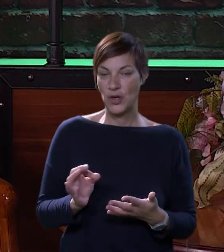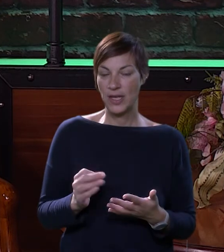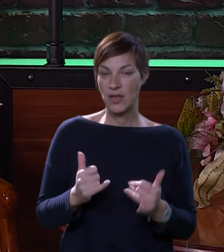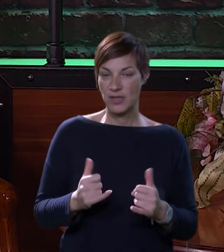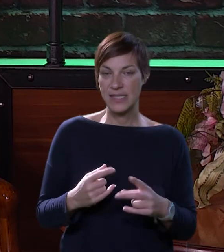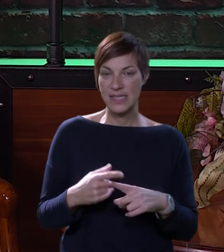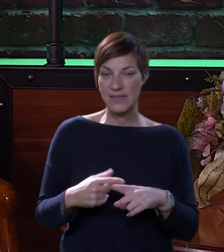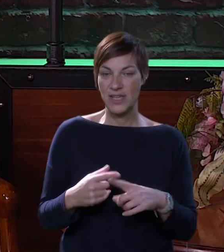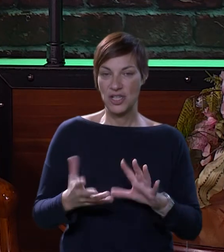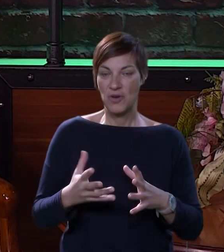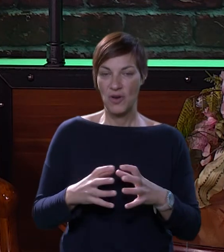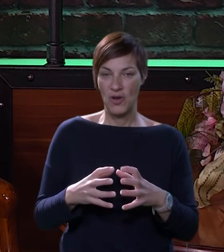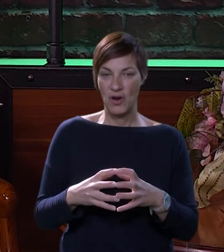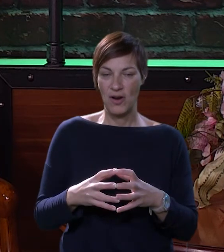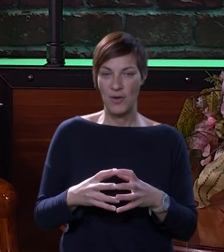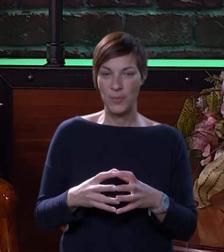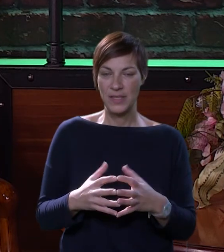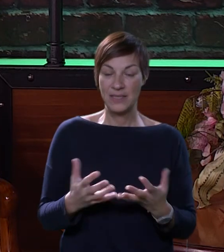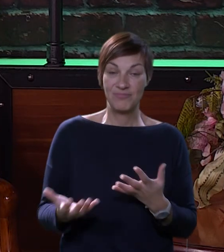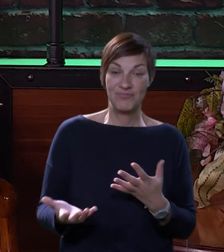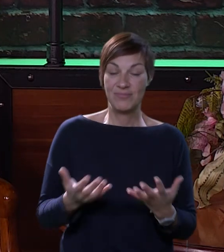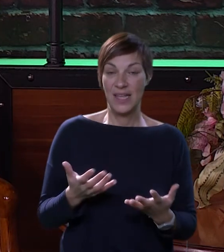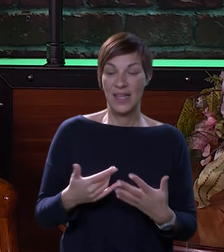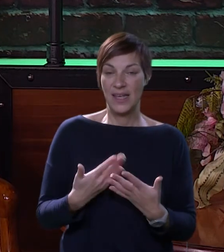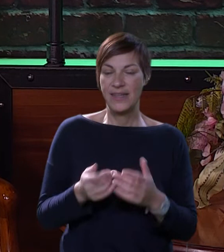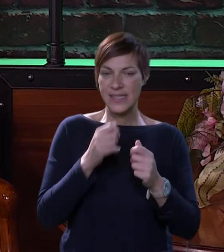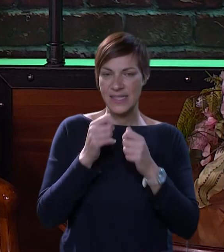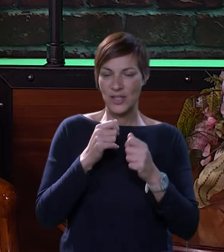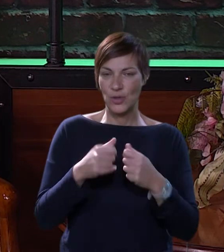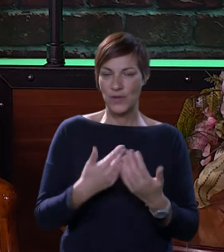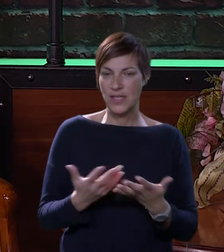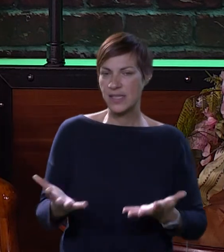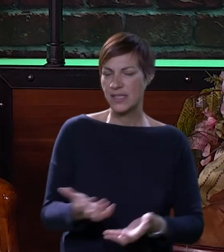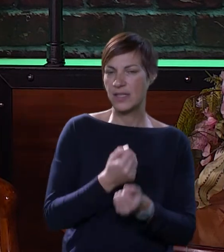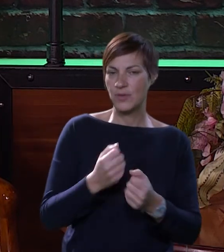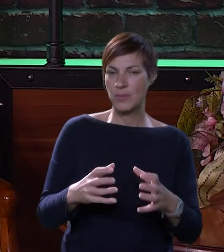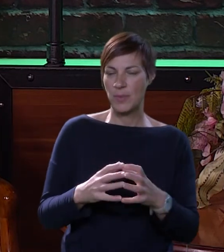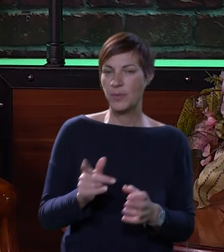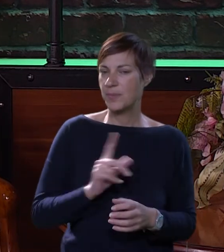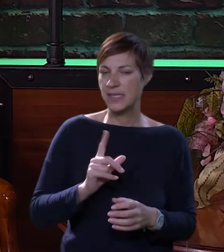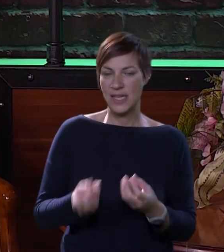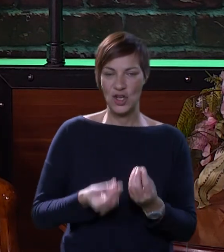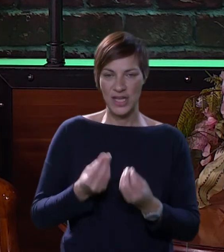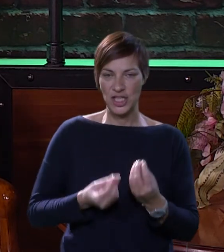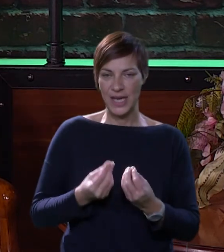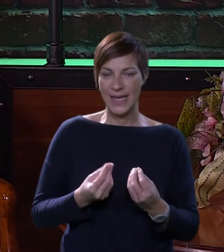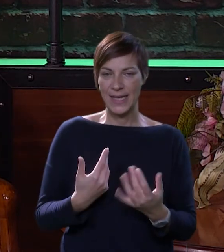se sad svađaju oko te lopte. Ajde, ono, ajde se dogovoriti ili sad uzimam loptu pa se niko neće